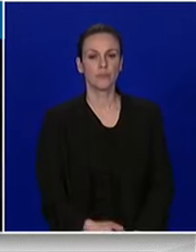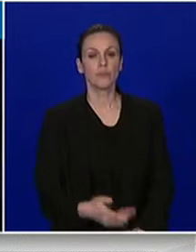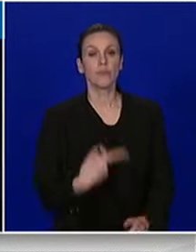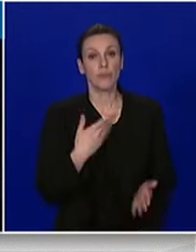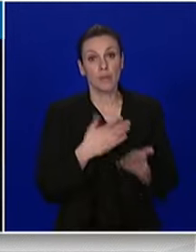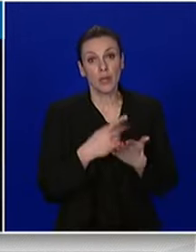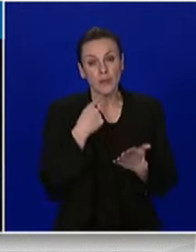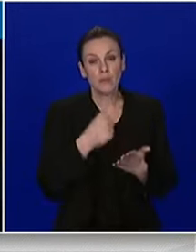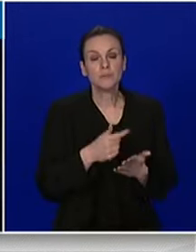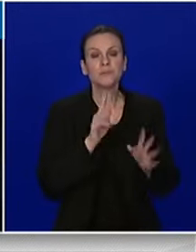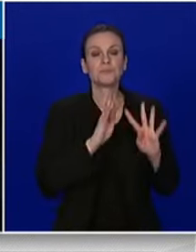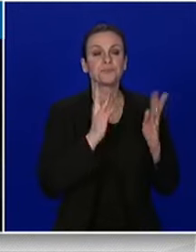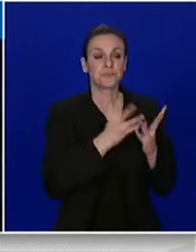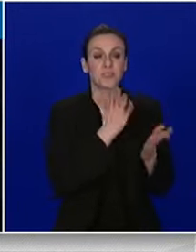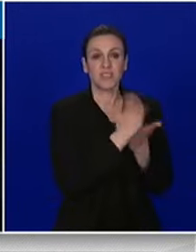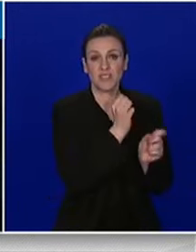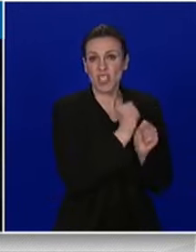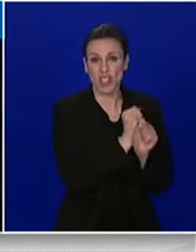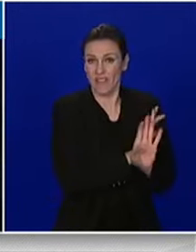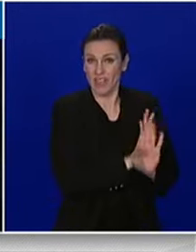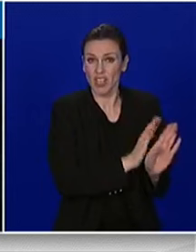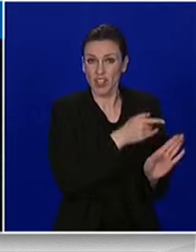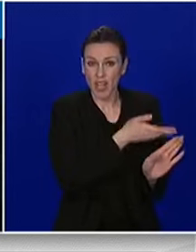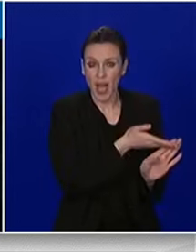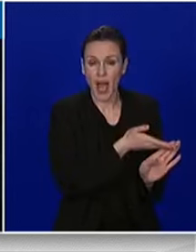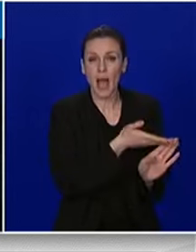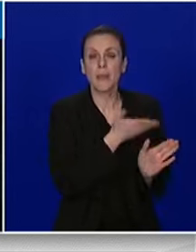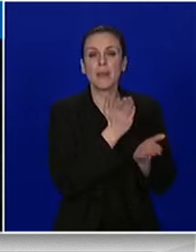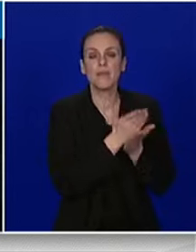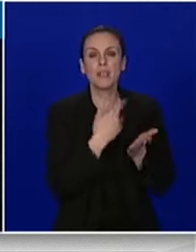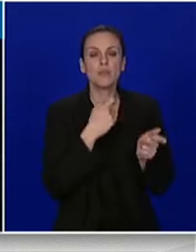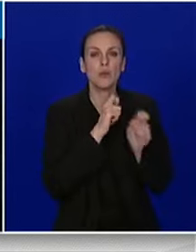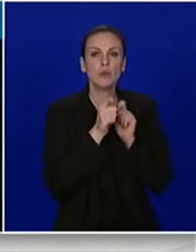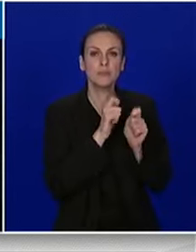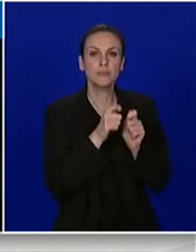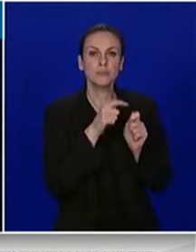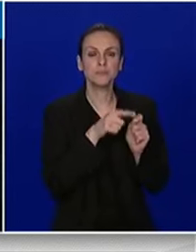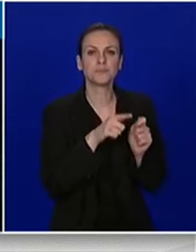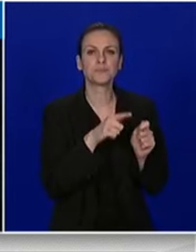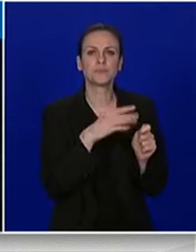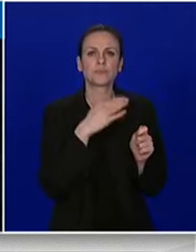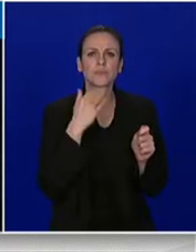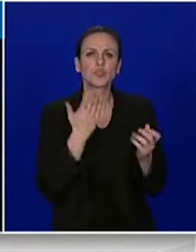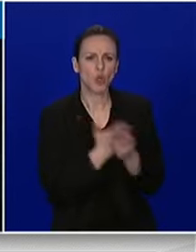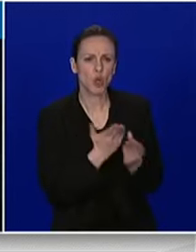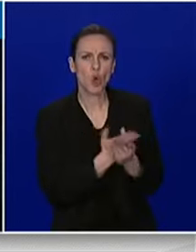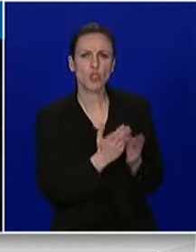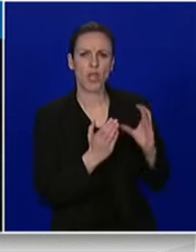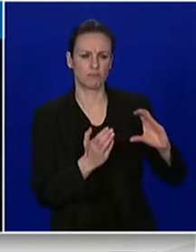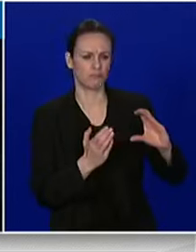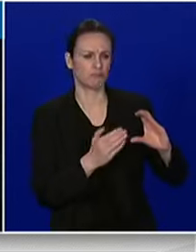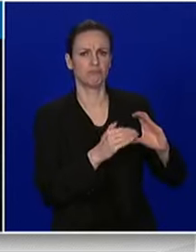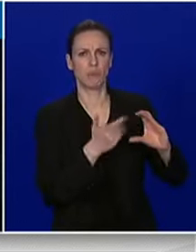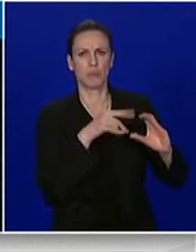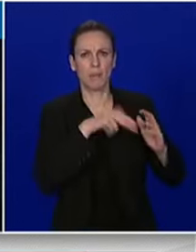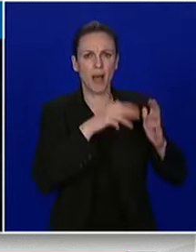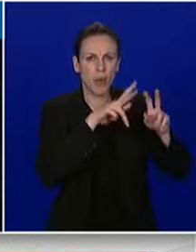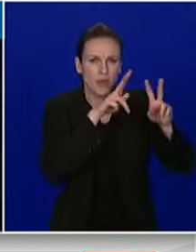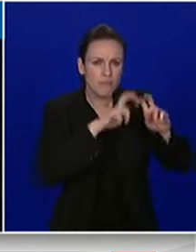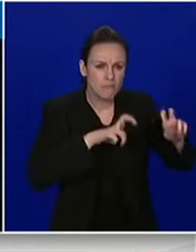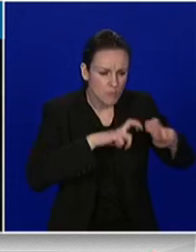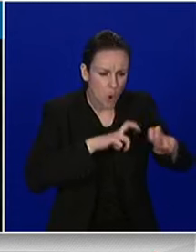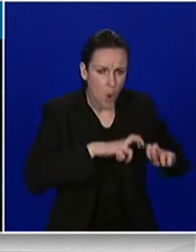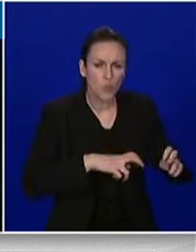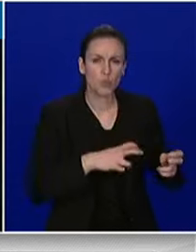rekao, povjerenstvo radi. Isto tako smo komunicirali da je opsežna dokumentacija koju moraju analizirati. Oni